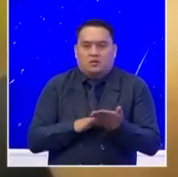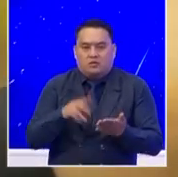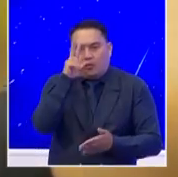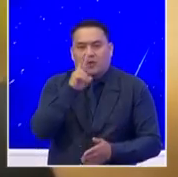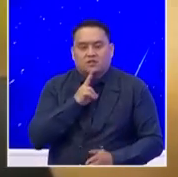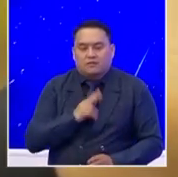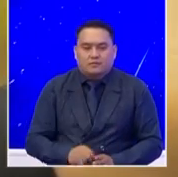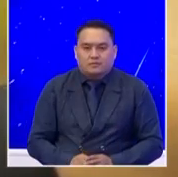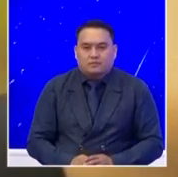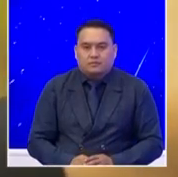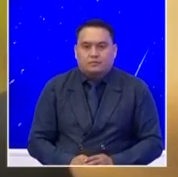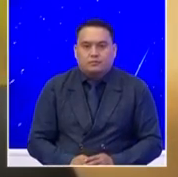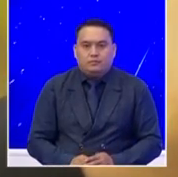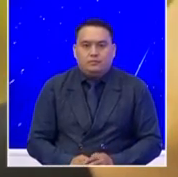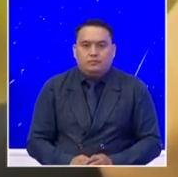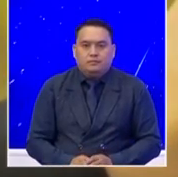2 месяцев.